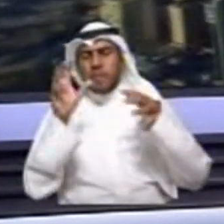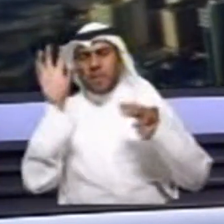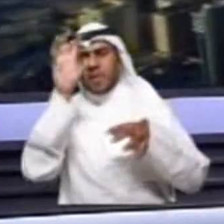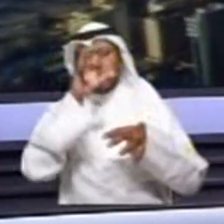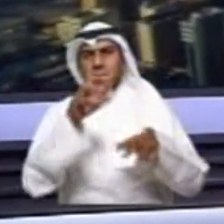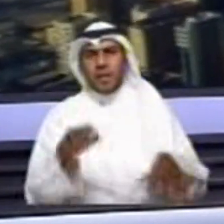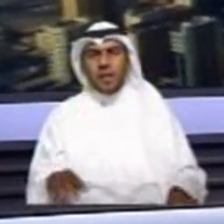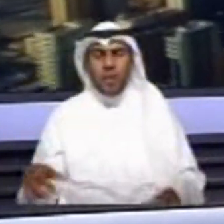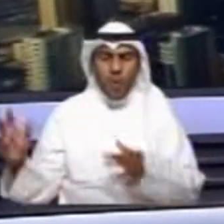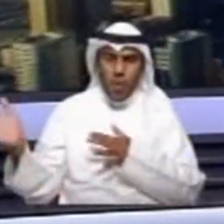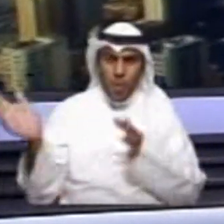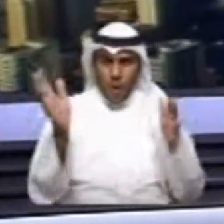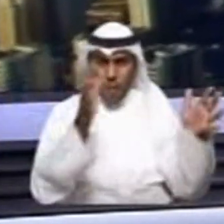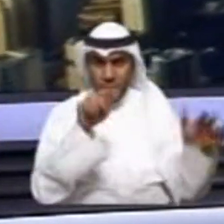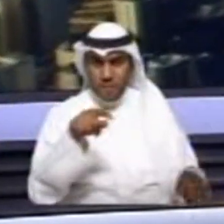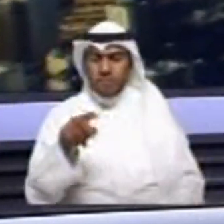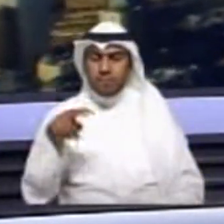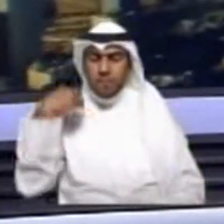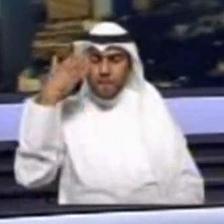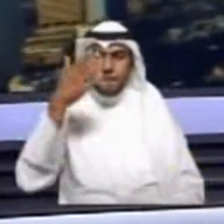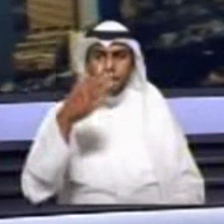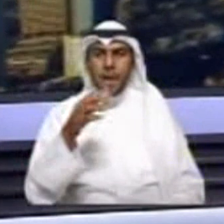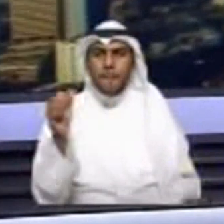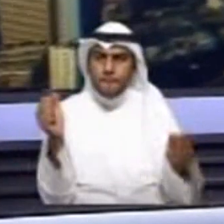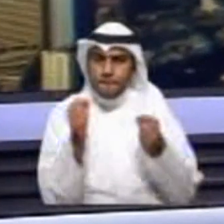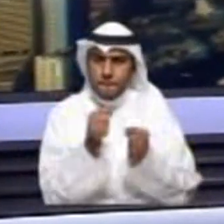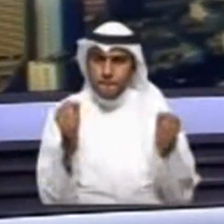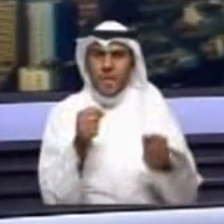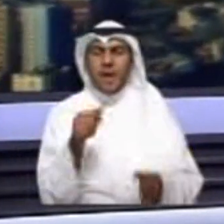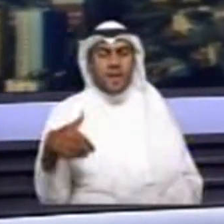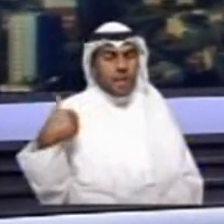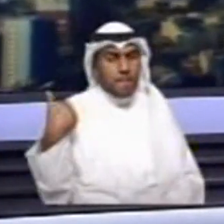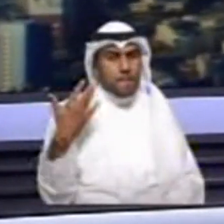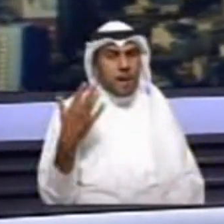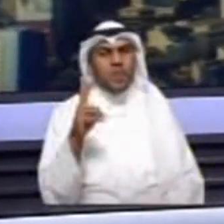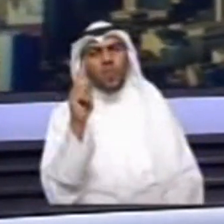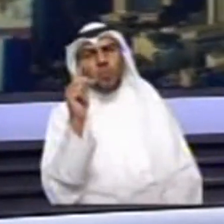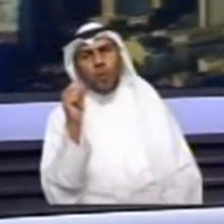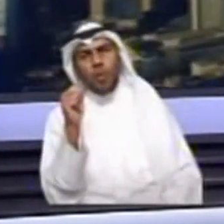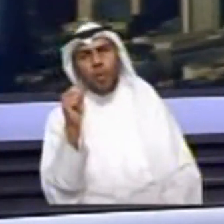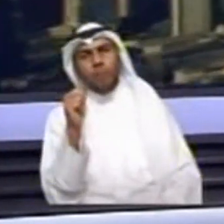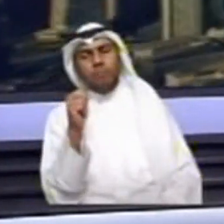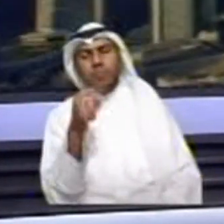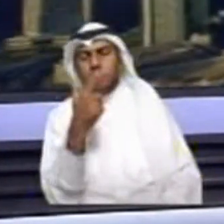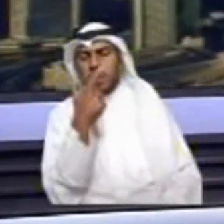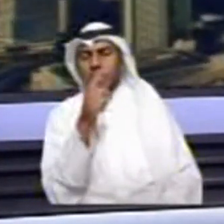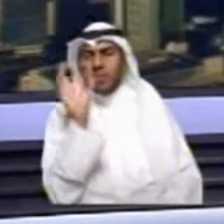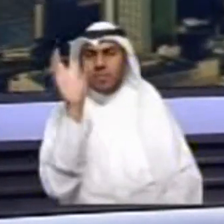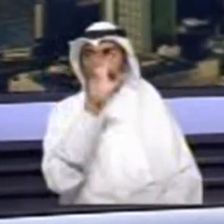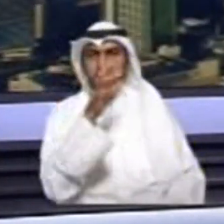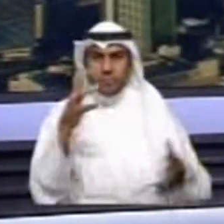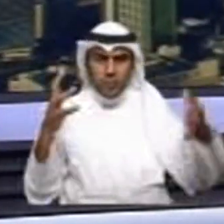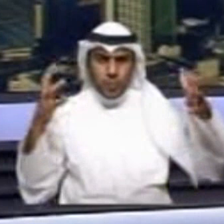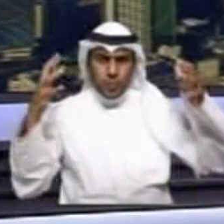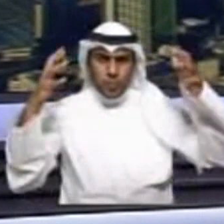تتكون بعد عبور الجبهات الهوائية ودخول الرياح الباردة، تبدأ بعدها بيوم أو يومين تقريبا تكون هذه السحب